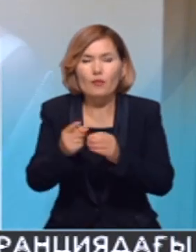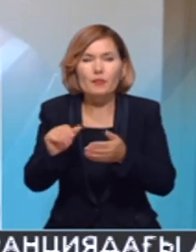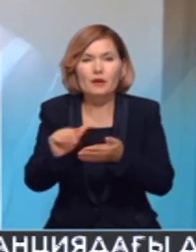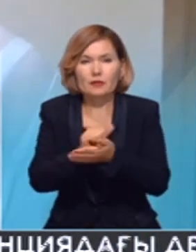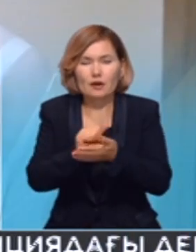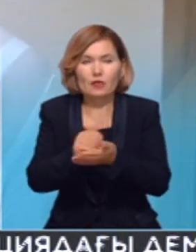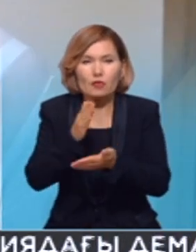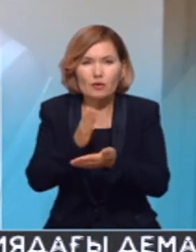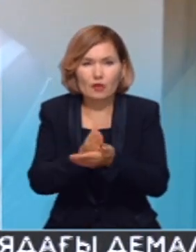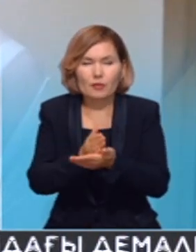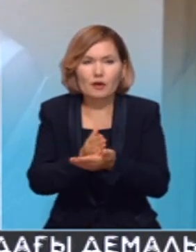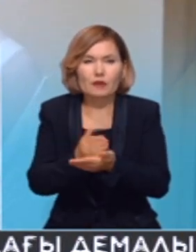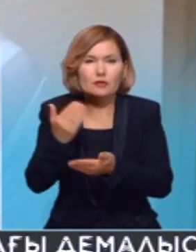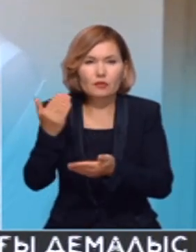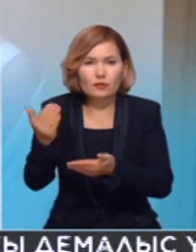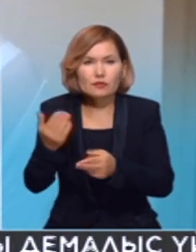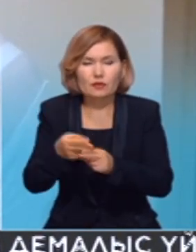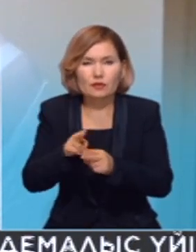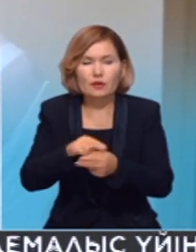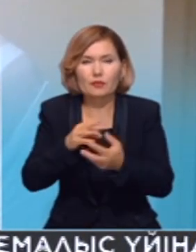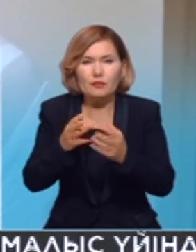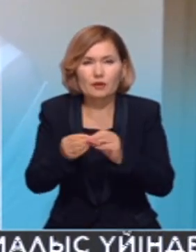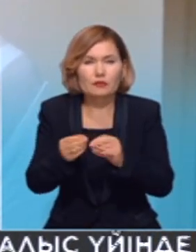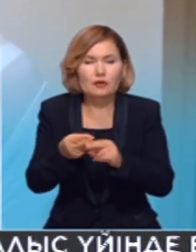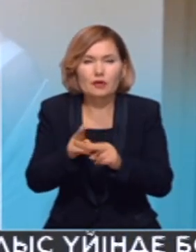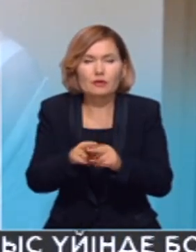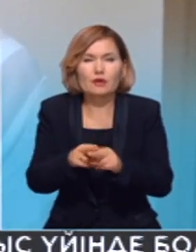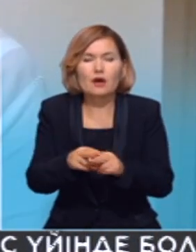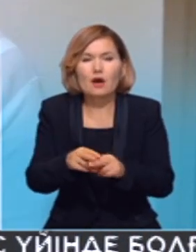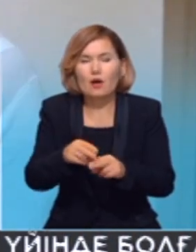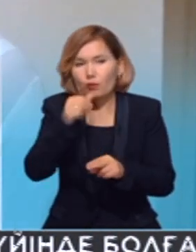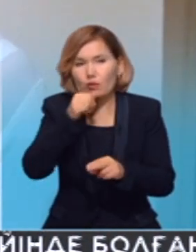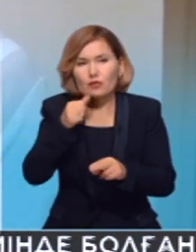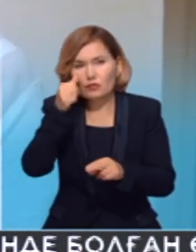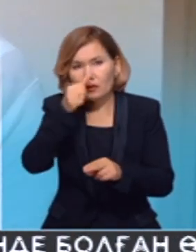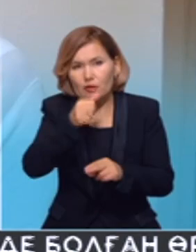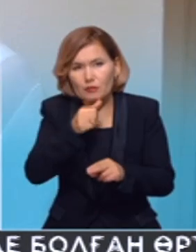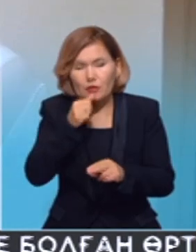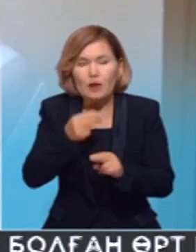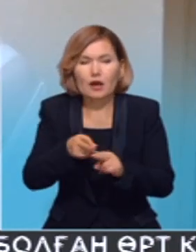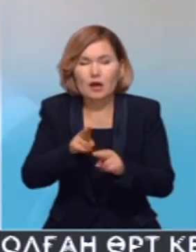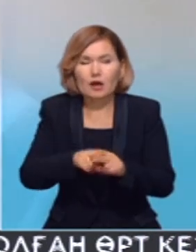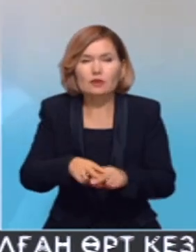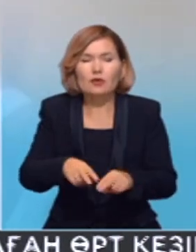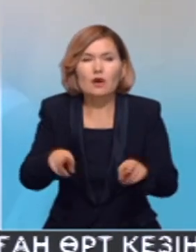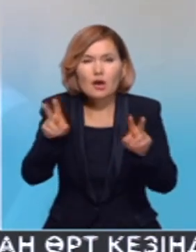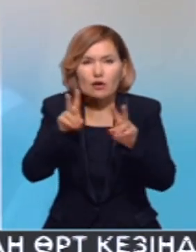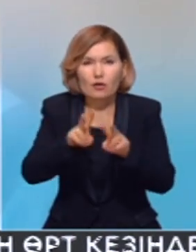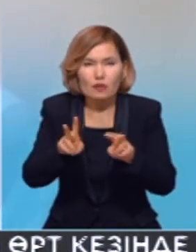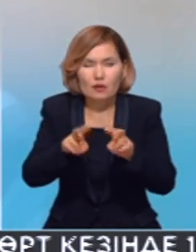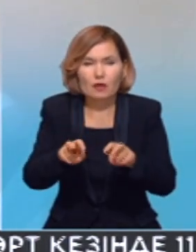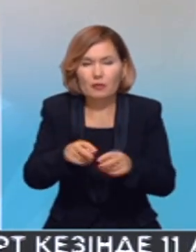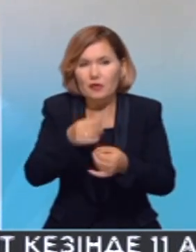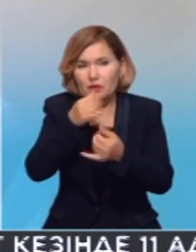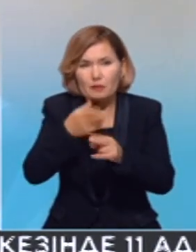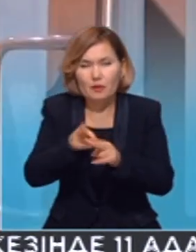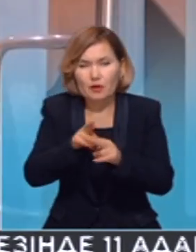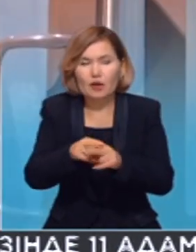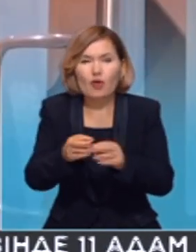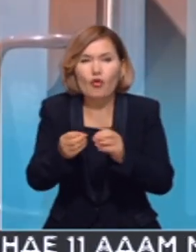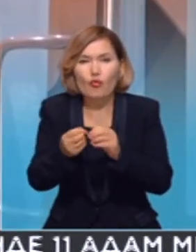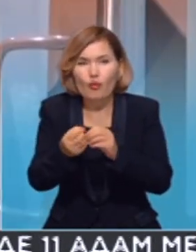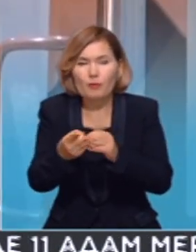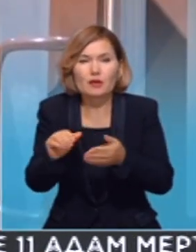11 11-дің атында ма сондай? Сөйтіп оны түбіне жете алмадық былтыр. Соңыра оны раньшетің проверкасын жаптық. Сөйтіп ақыры еш нәрсе дәлелдей